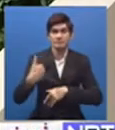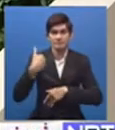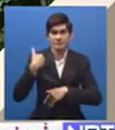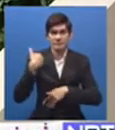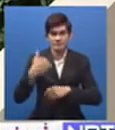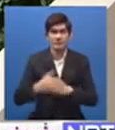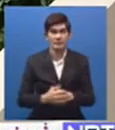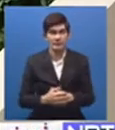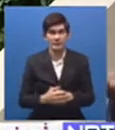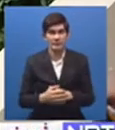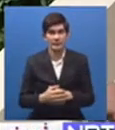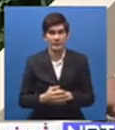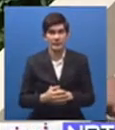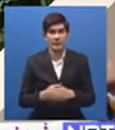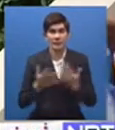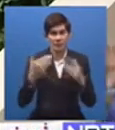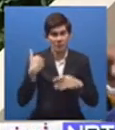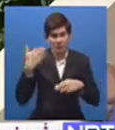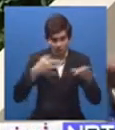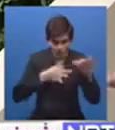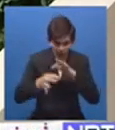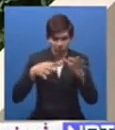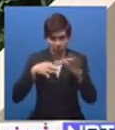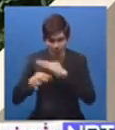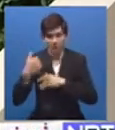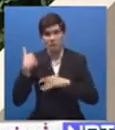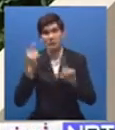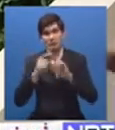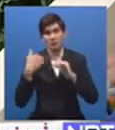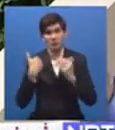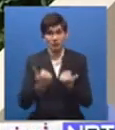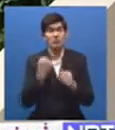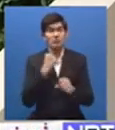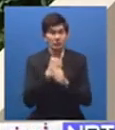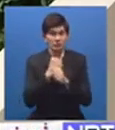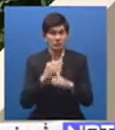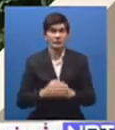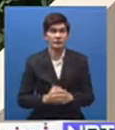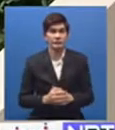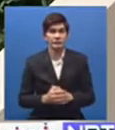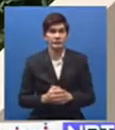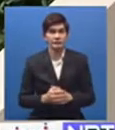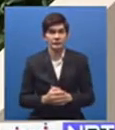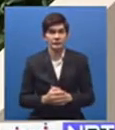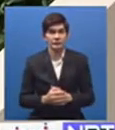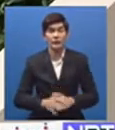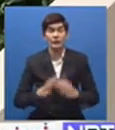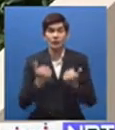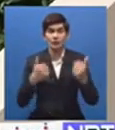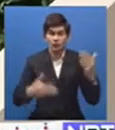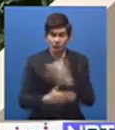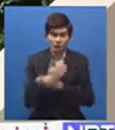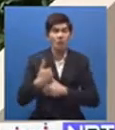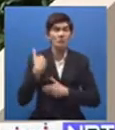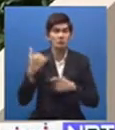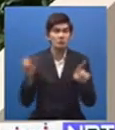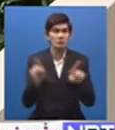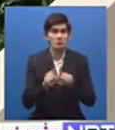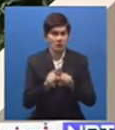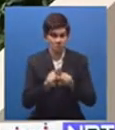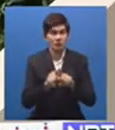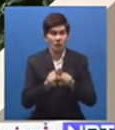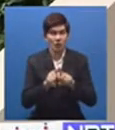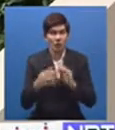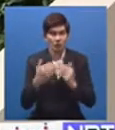1ก่อนแล้วถึงจะมาแทน212ไอ้นี่212มันดีกว่าคอต1อีกมันยังตกไปเพราะนั้นมันโอกาสมันมีทั้งนั้นน่ะเท้าพลพื้นนะ